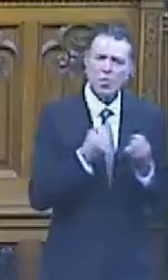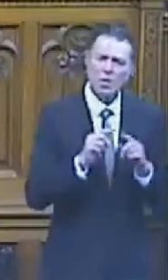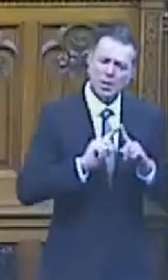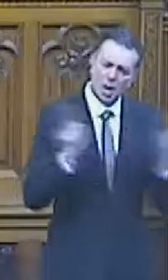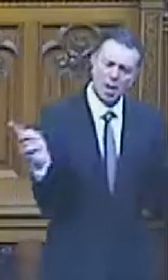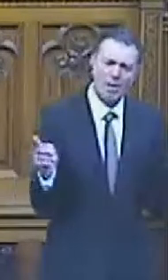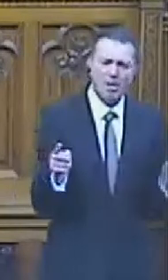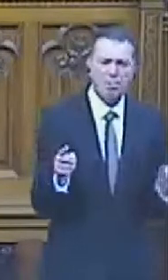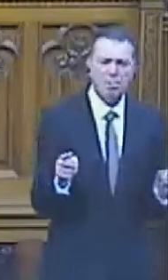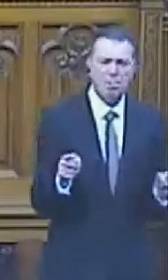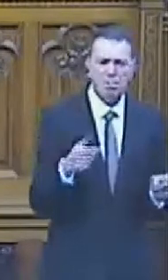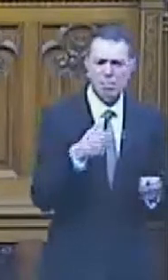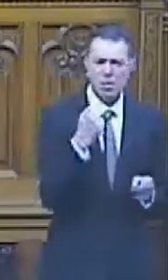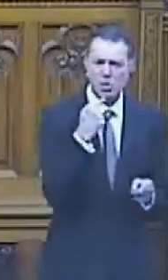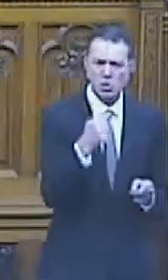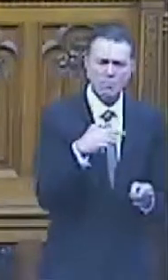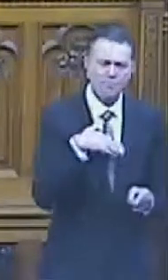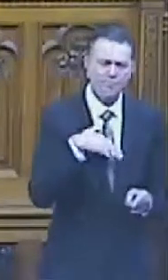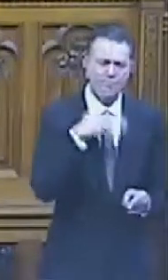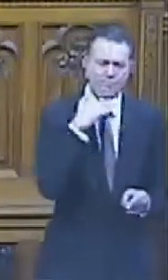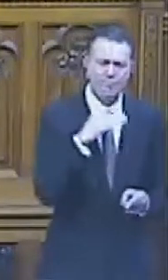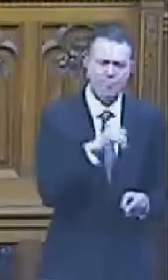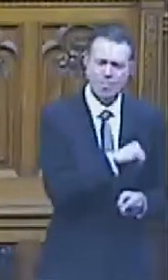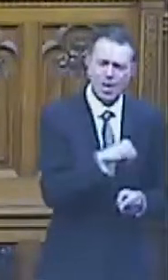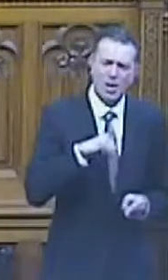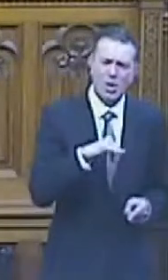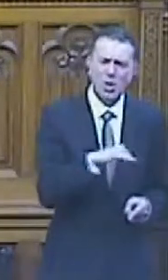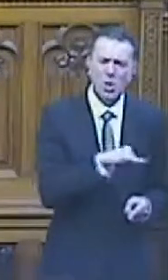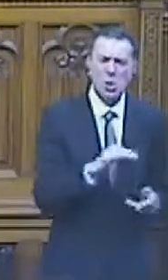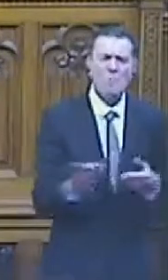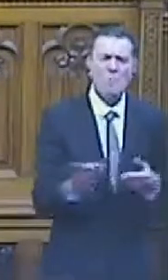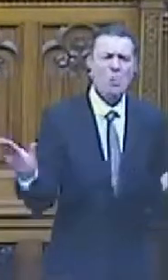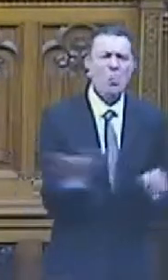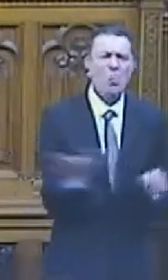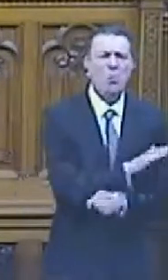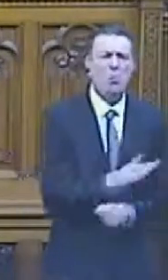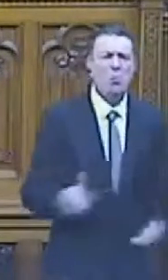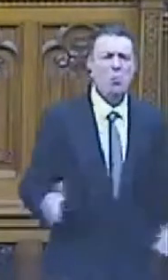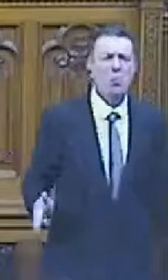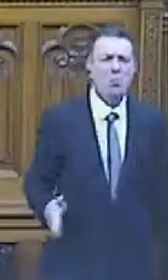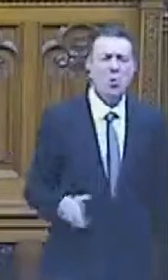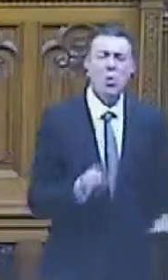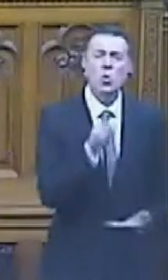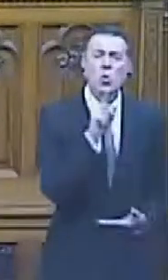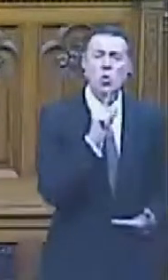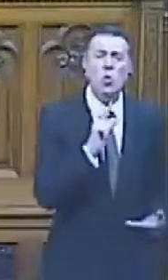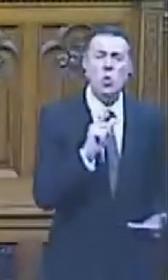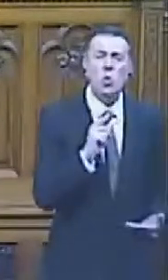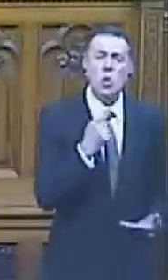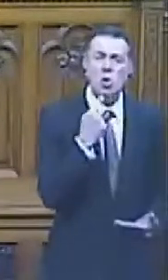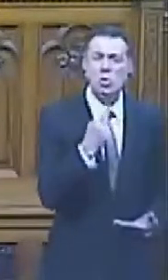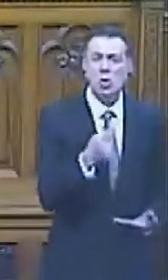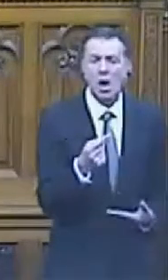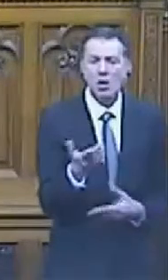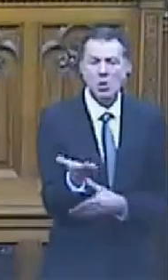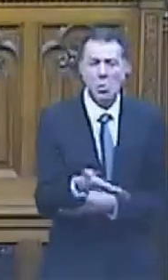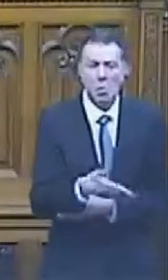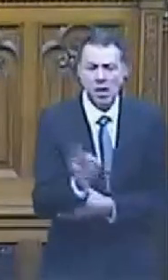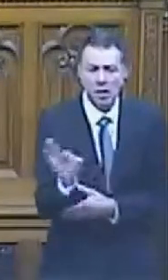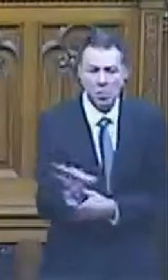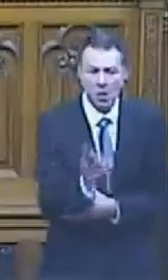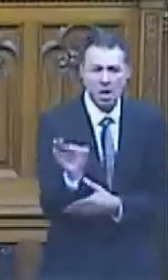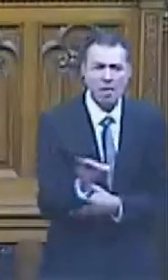Menschen haben es satt, dass man dauernd gegen ihre Interessen drüberfährt und vorgeht und nur das Wohl der Bettelmafia,